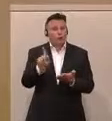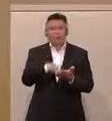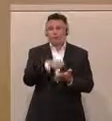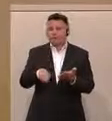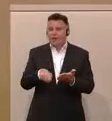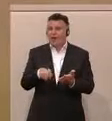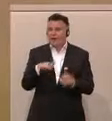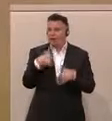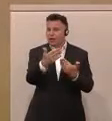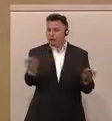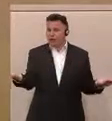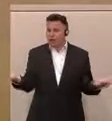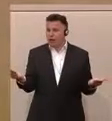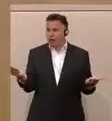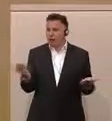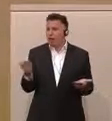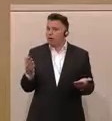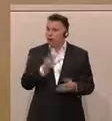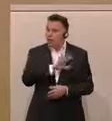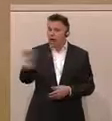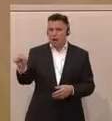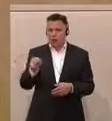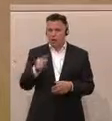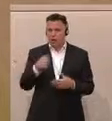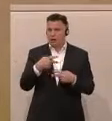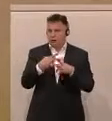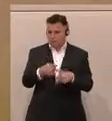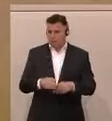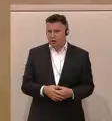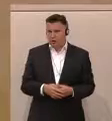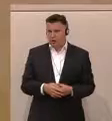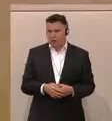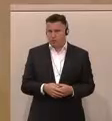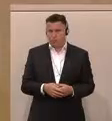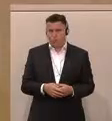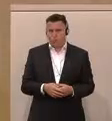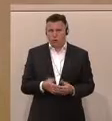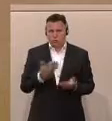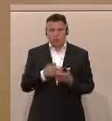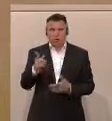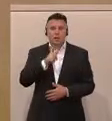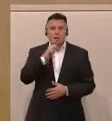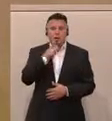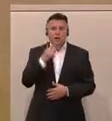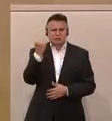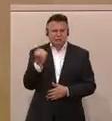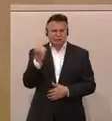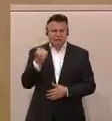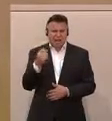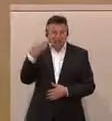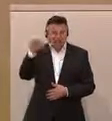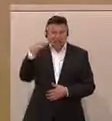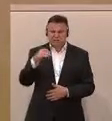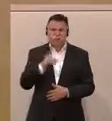und würden allen, glaube ich, helfen. Aber das muss, und das Plastiksackerl ist wirklich ein bisschen zu wenig